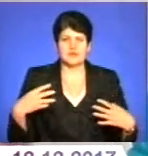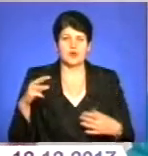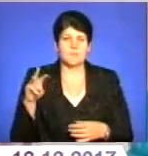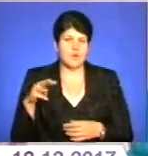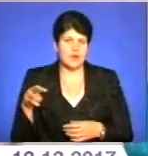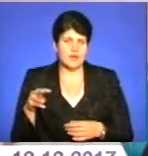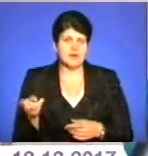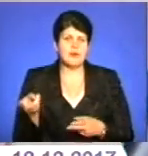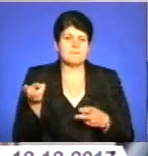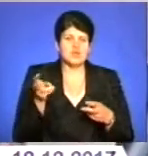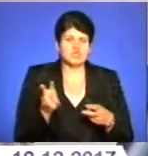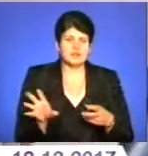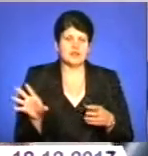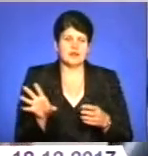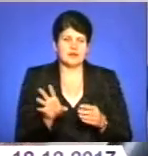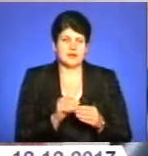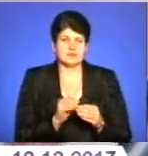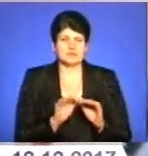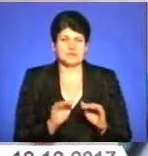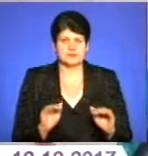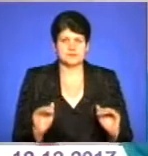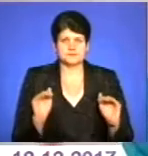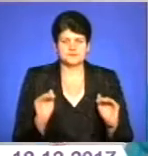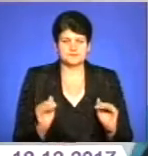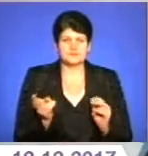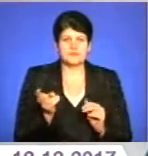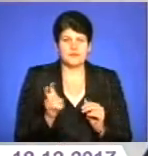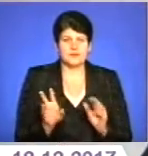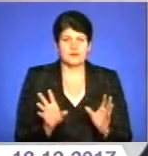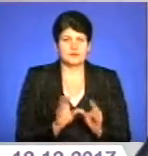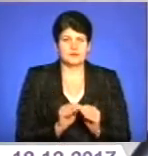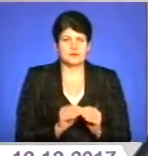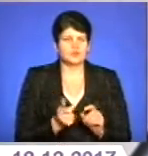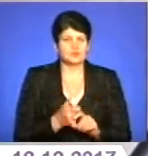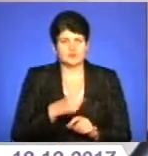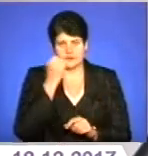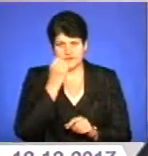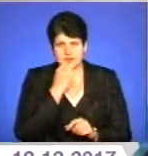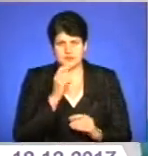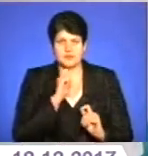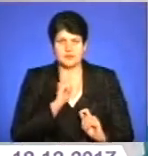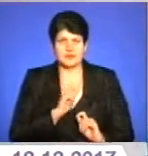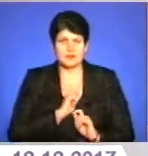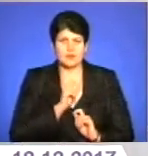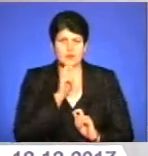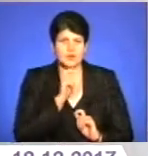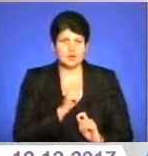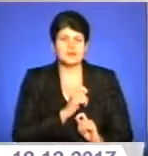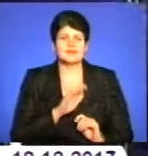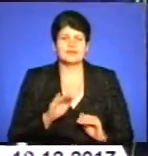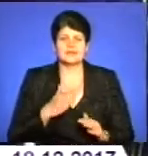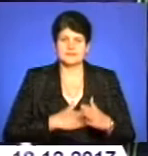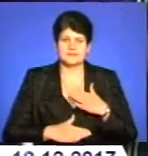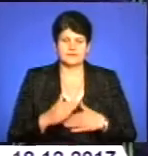дітки, старші мусили в школу йти, а ті дуже хотіли, і ми приїхали з ними. Дуже вдячні, що нам дали подаруночки, діти дуже